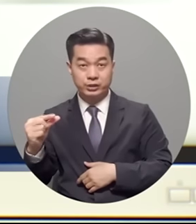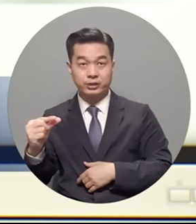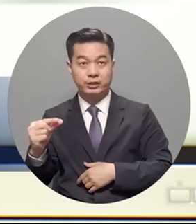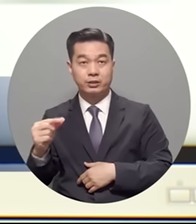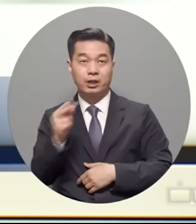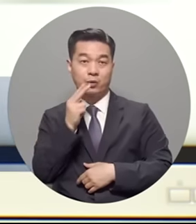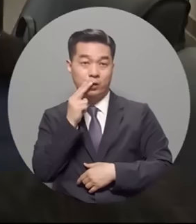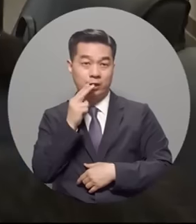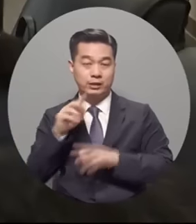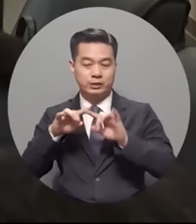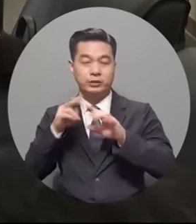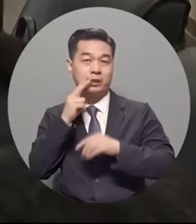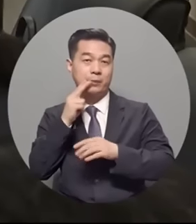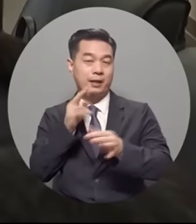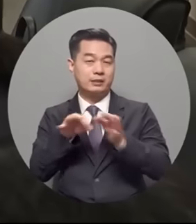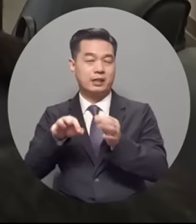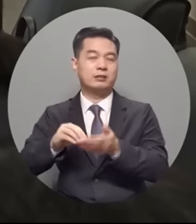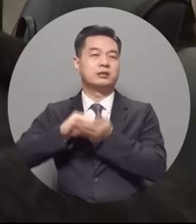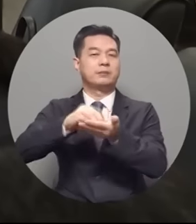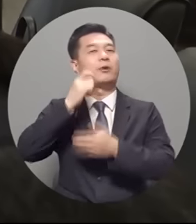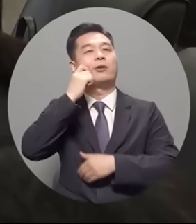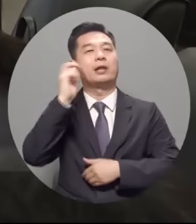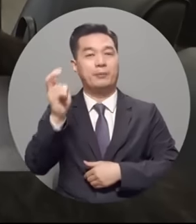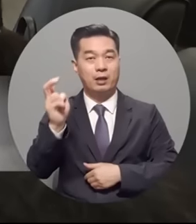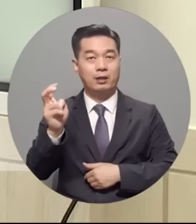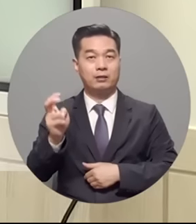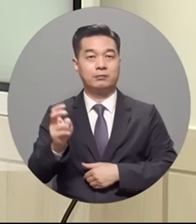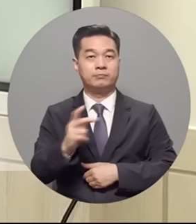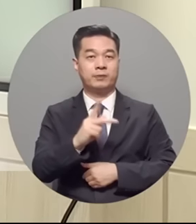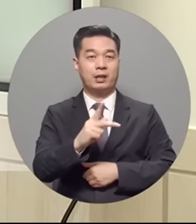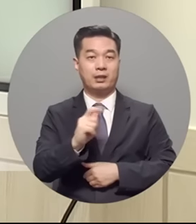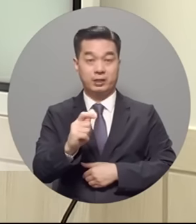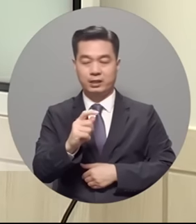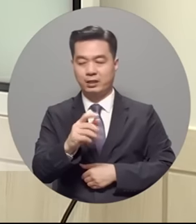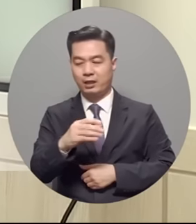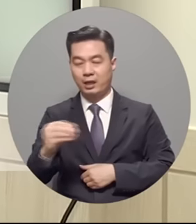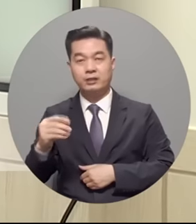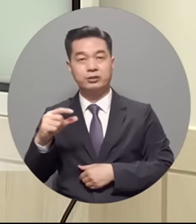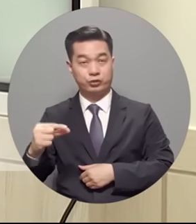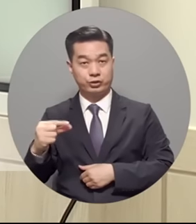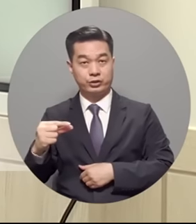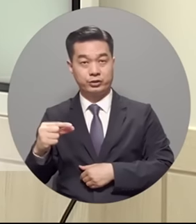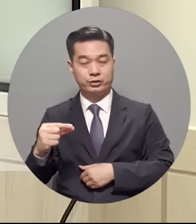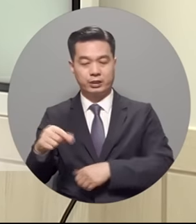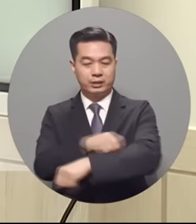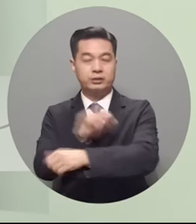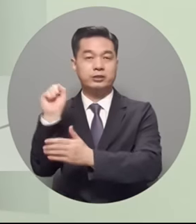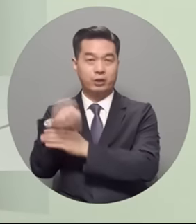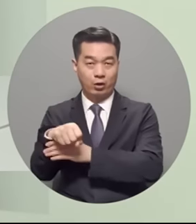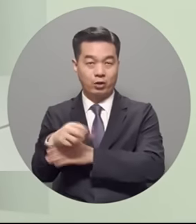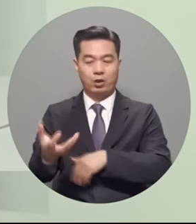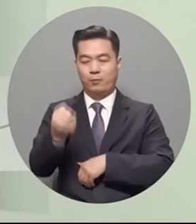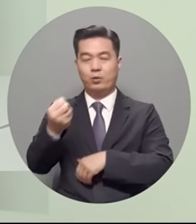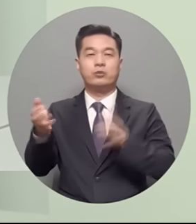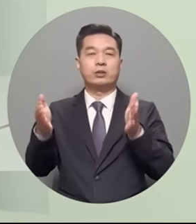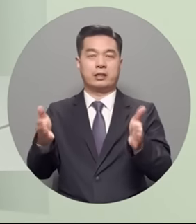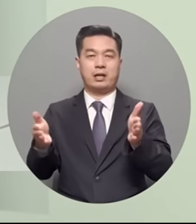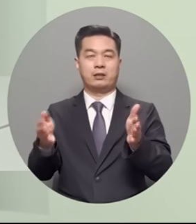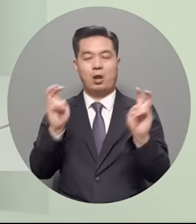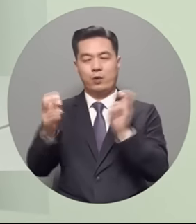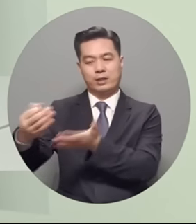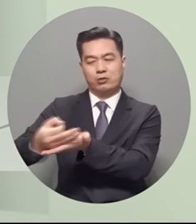진입을 못하죠. 결국 곽 씨는 KTNG에 특허 보유 기간인 20년 동안 벌어들일 회사의 수익 등을